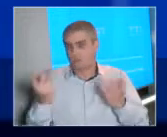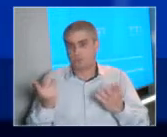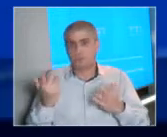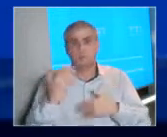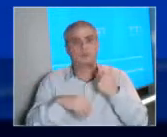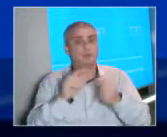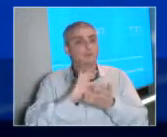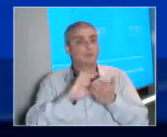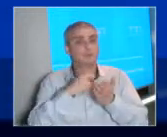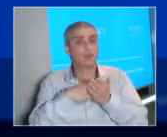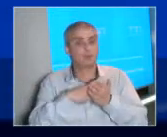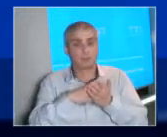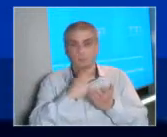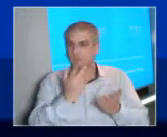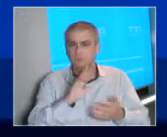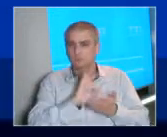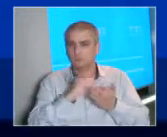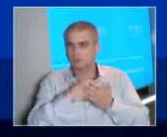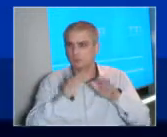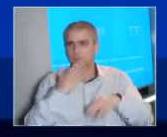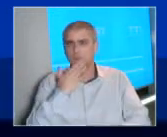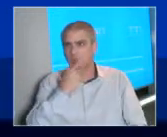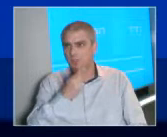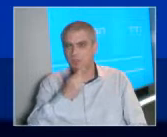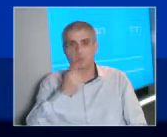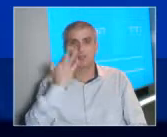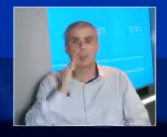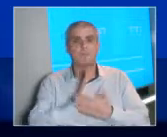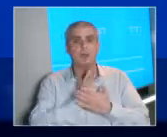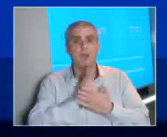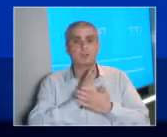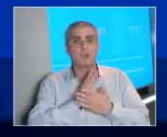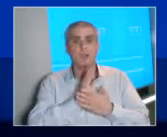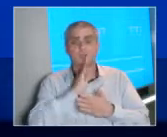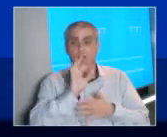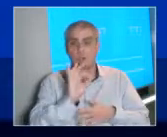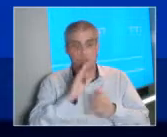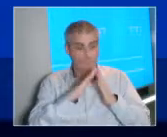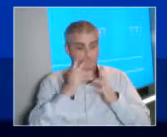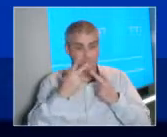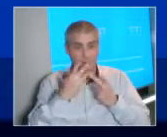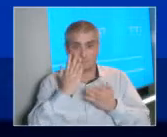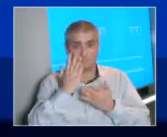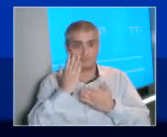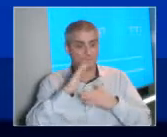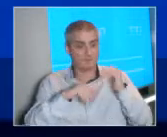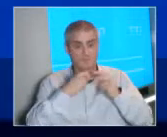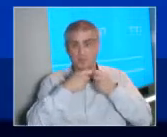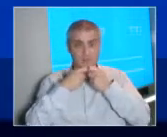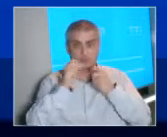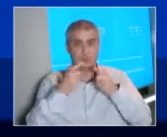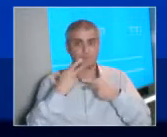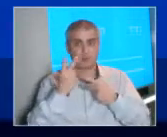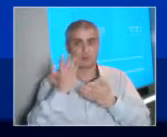מתנהלת. עם האוצר, וכשהאוצר, מי זה האוצר? זה ממשלת ישראל. ממשלת ישראל הייתה מחליטה שהבעיה שלה זה בתי החולים, והמבנה התאגידי של בתי החולים